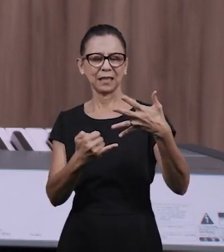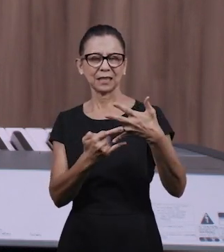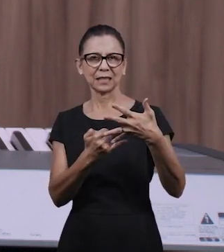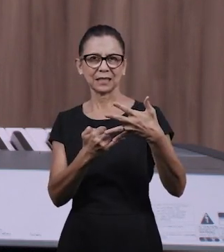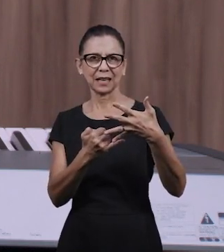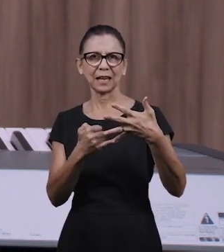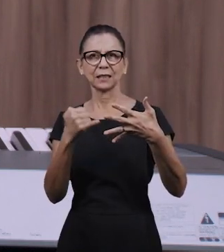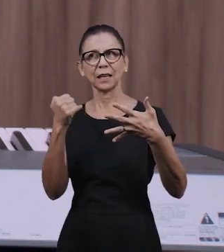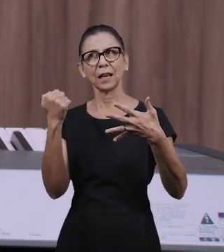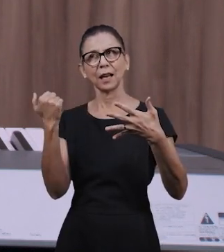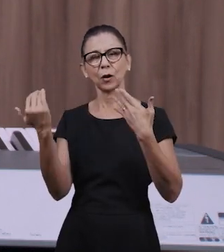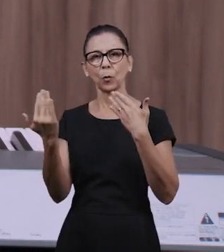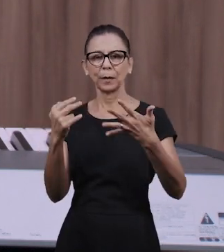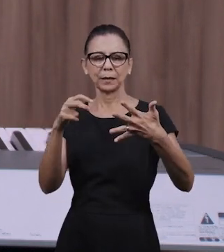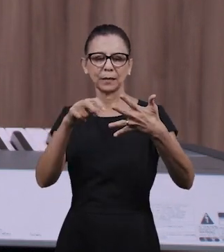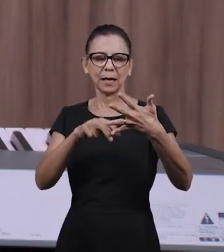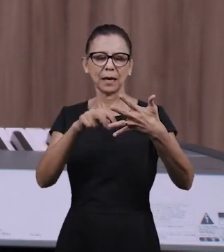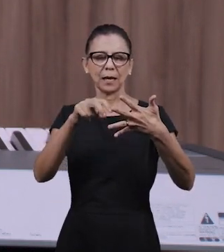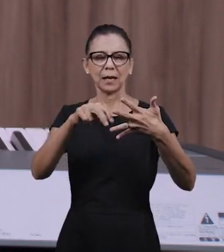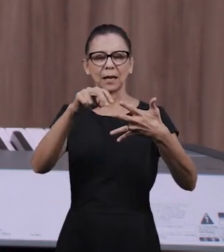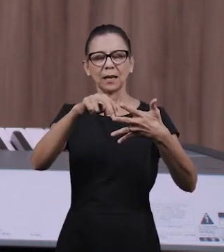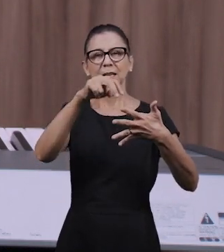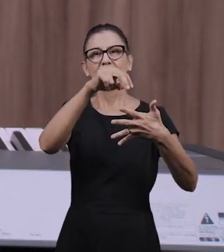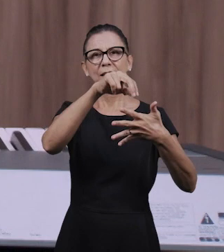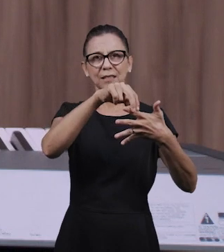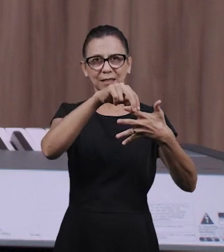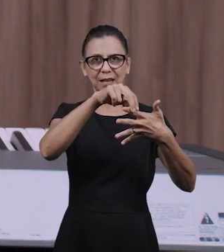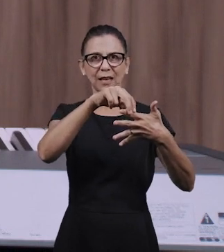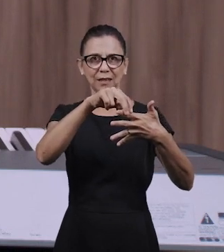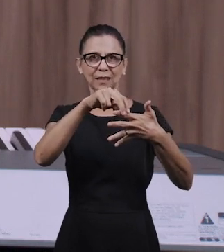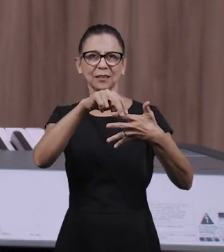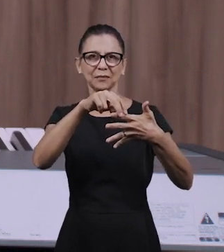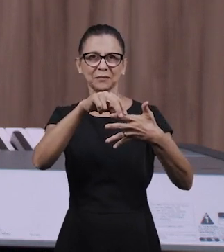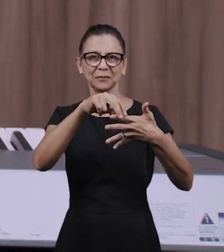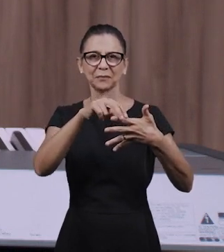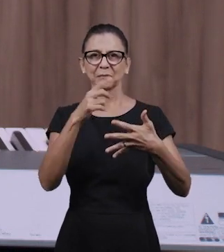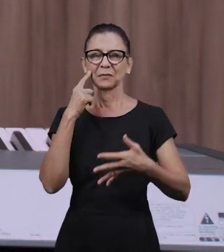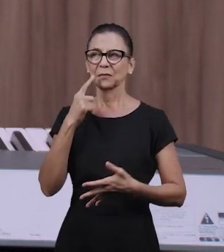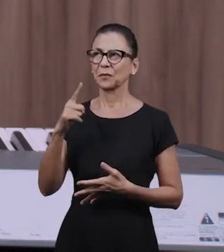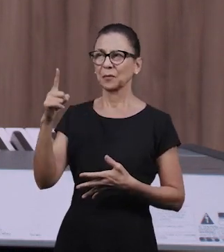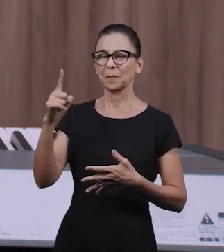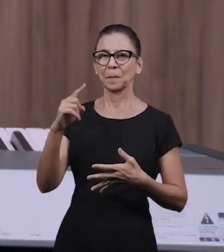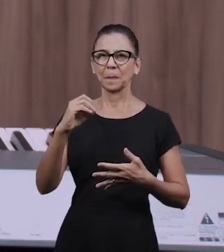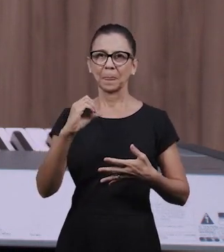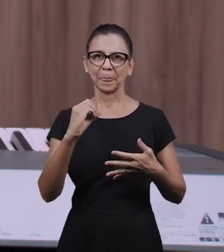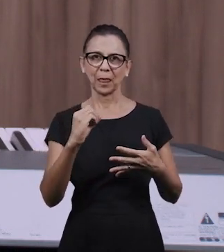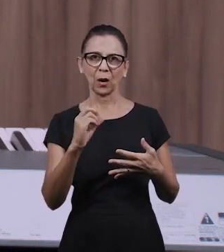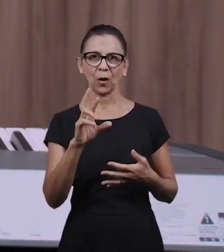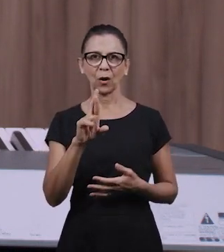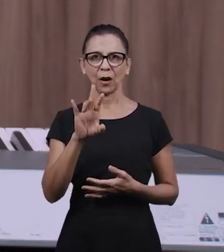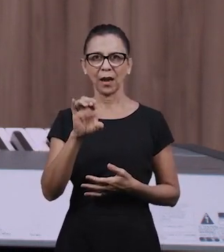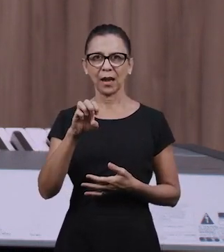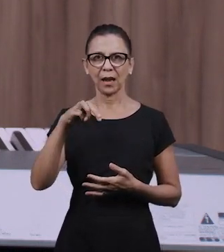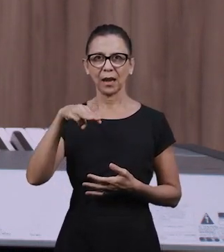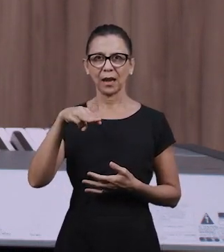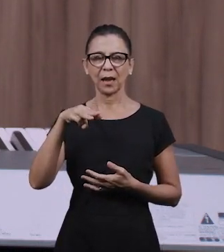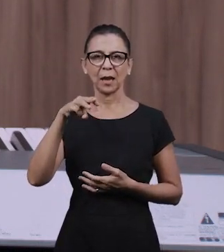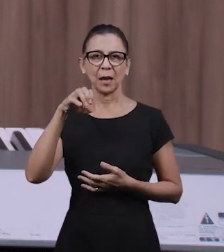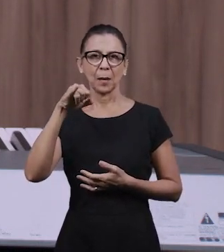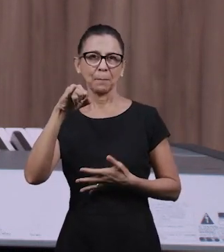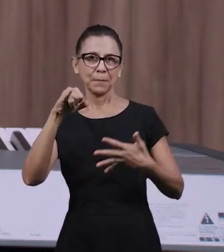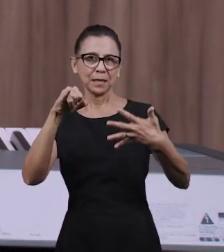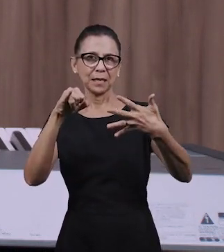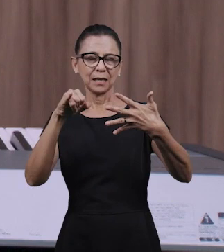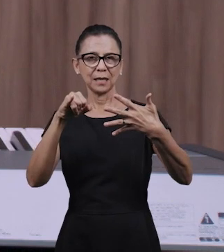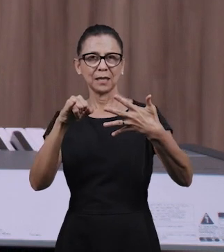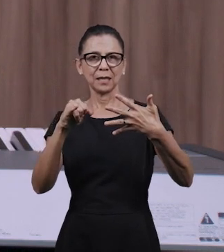donc, échelle, c'est une échelle. Hein. C'est dans les notes, dans les marches. On commence ici.